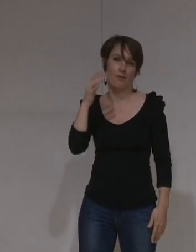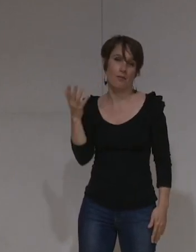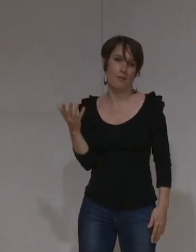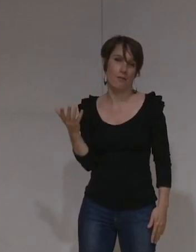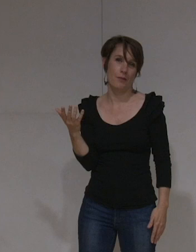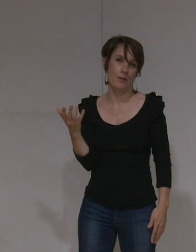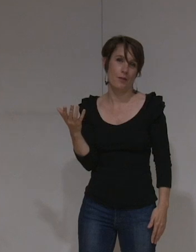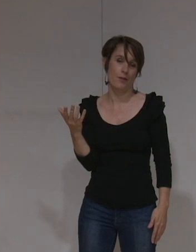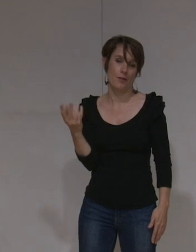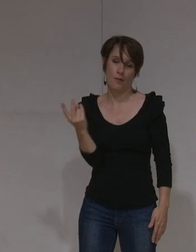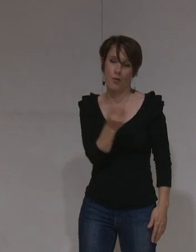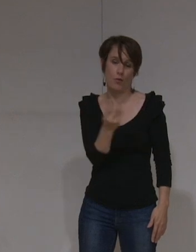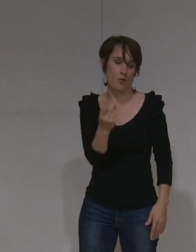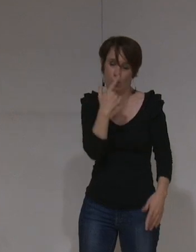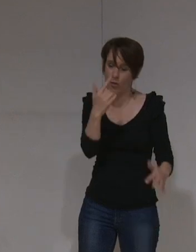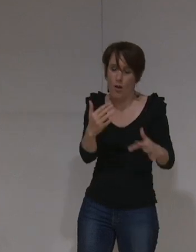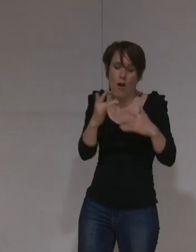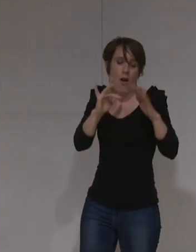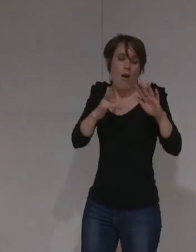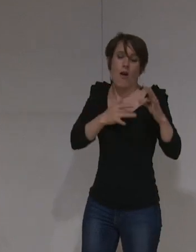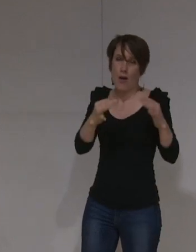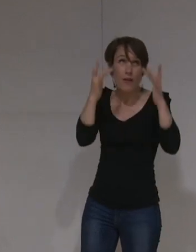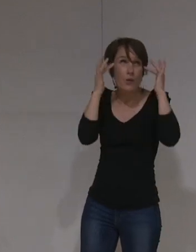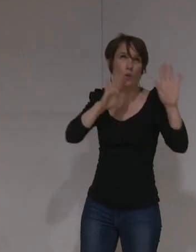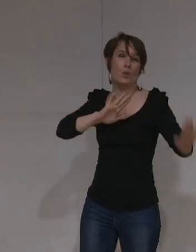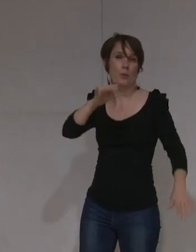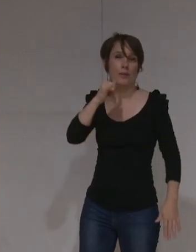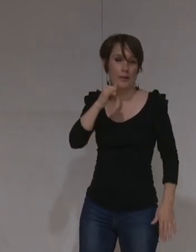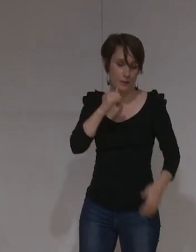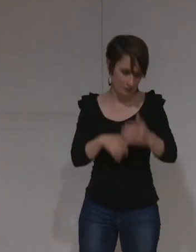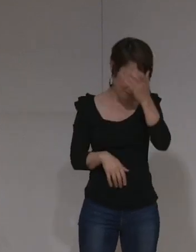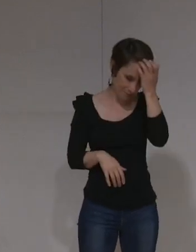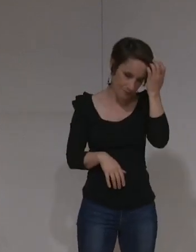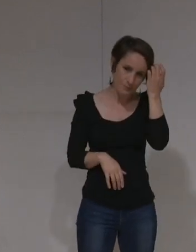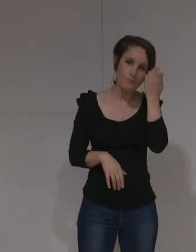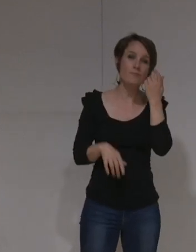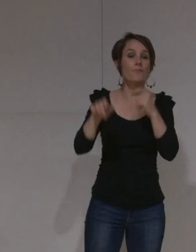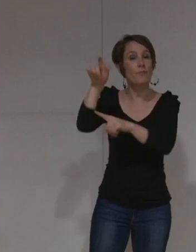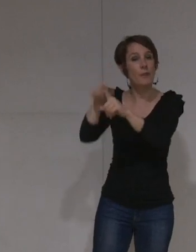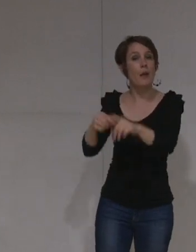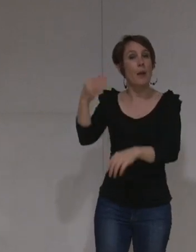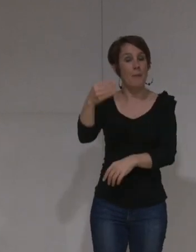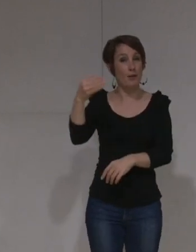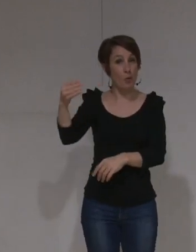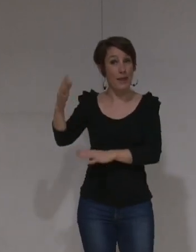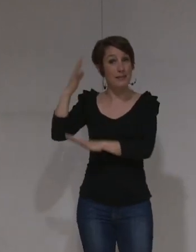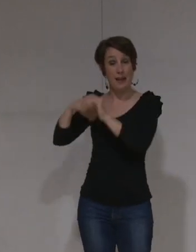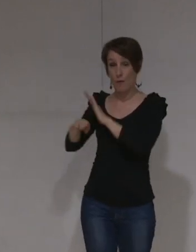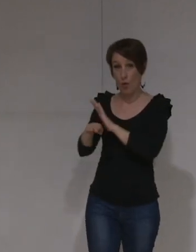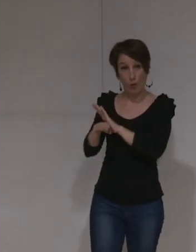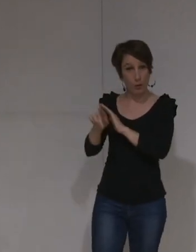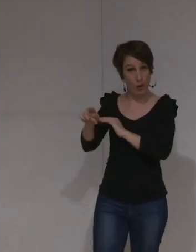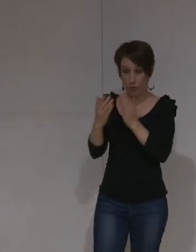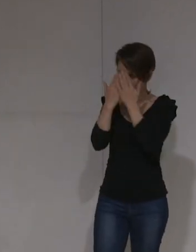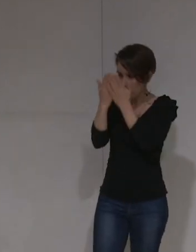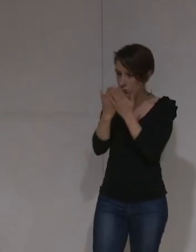marquante quant à leur sensibilité alors Mario Merz et bien à l'origine il se destine à être médecin il commence par faire des